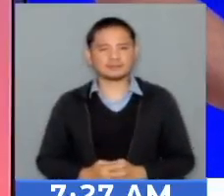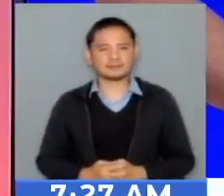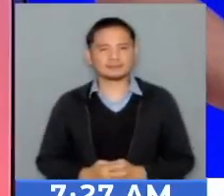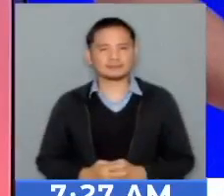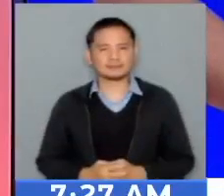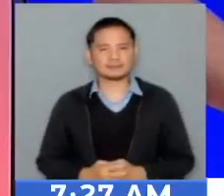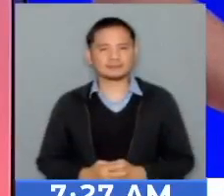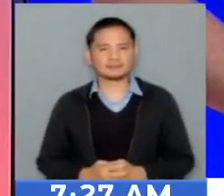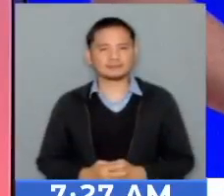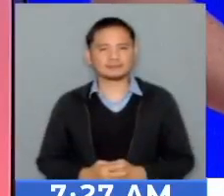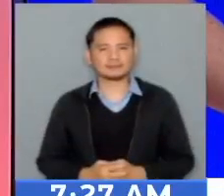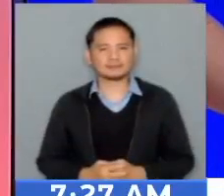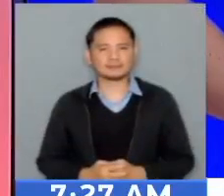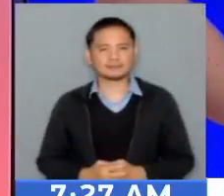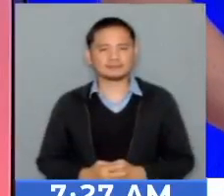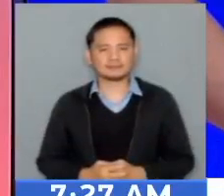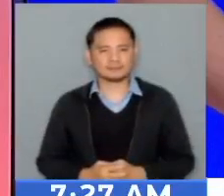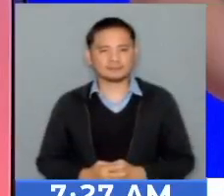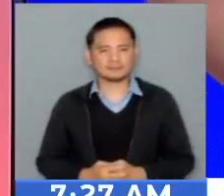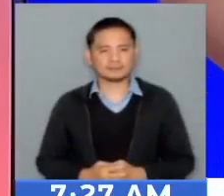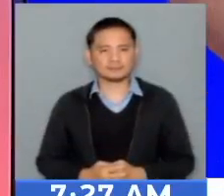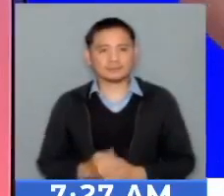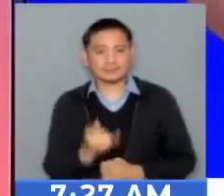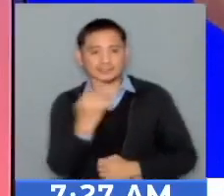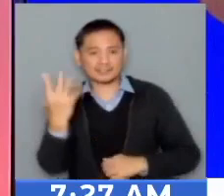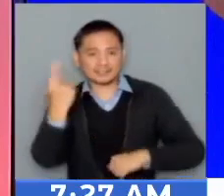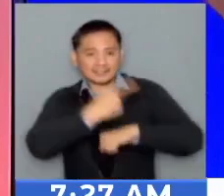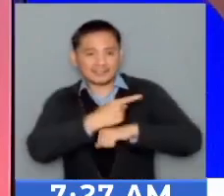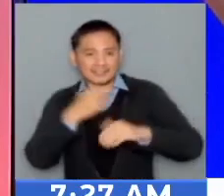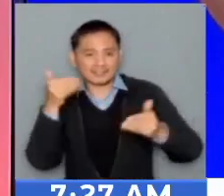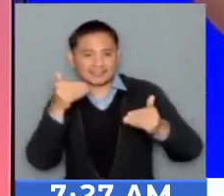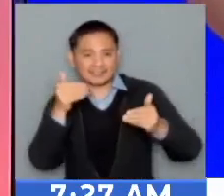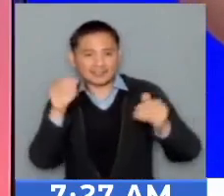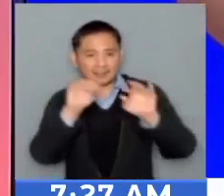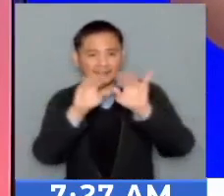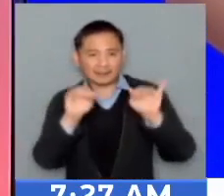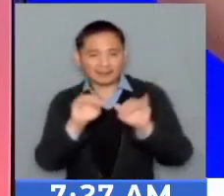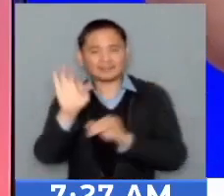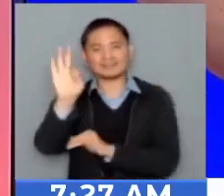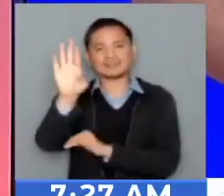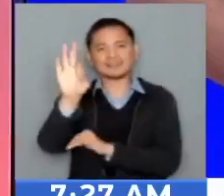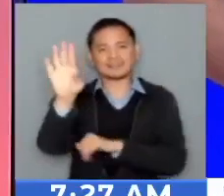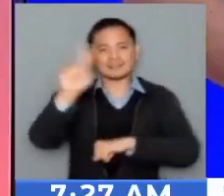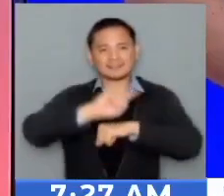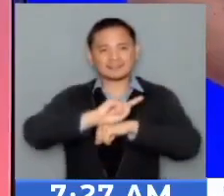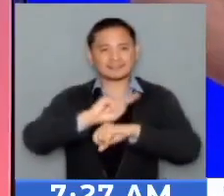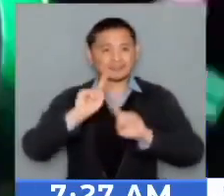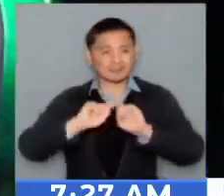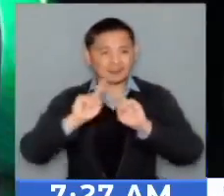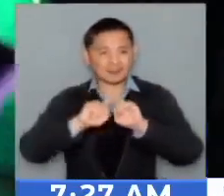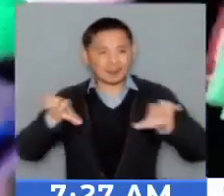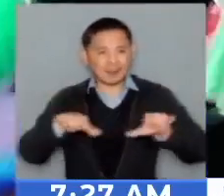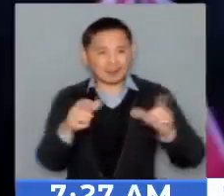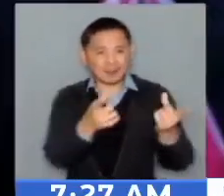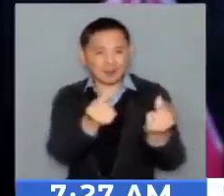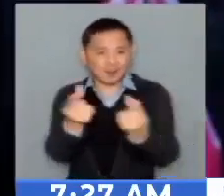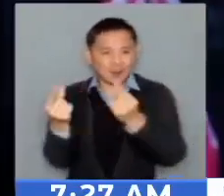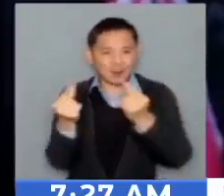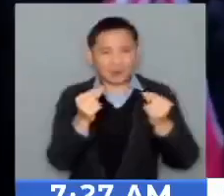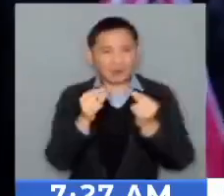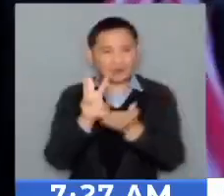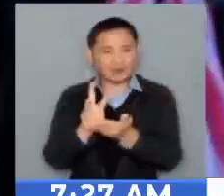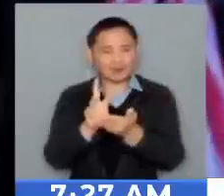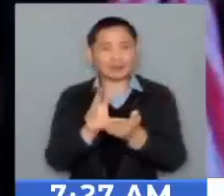19 days before Christmas, may pahabol pa rin Christmas paandar sa ilang lugar sa bansa. Sa Magallanes, Orsogon, nagbihis cartoon at